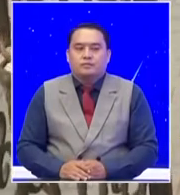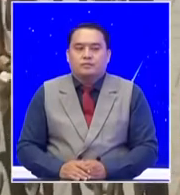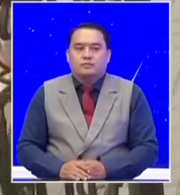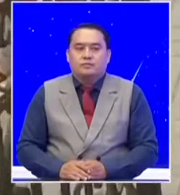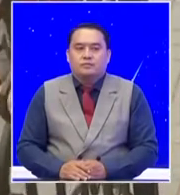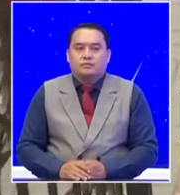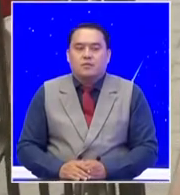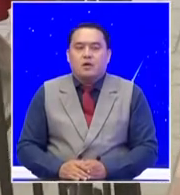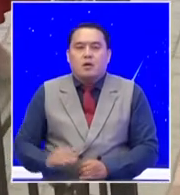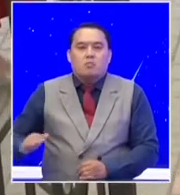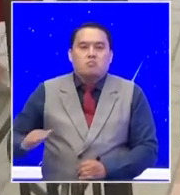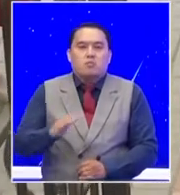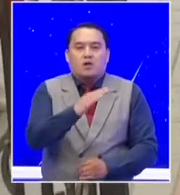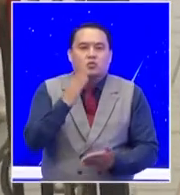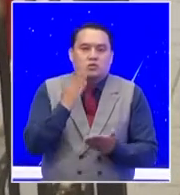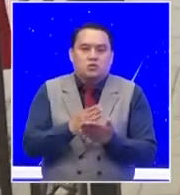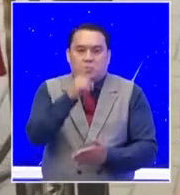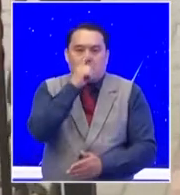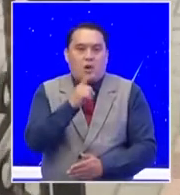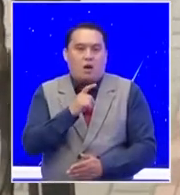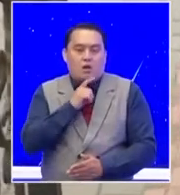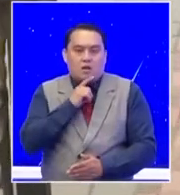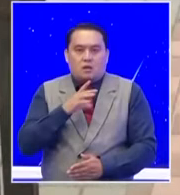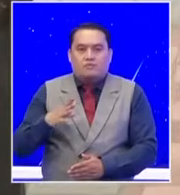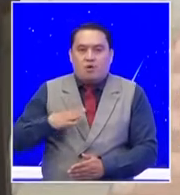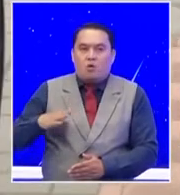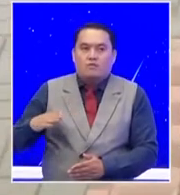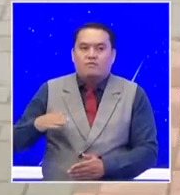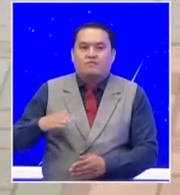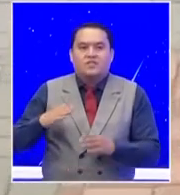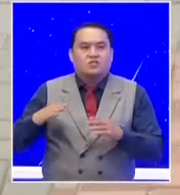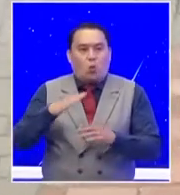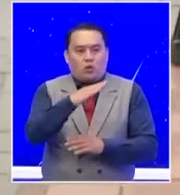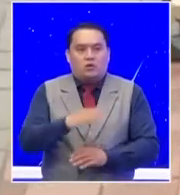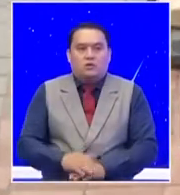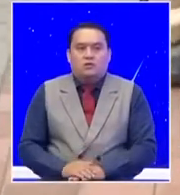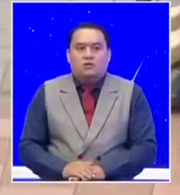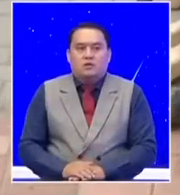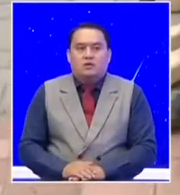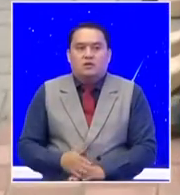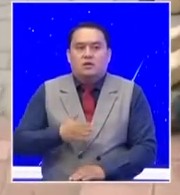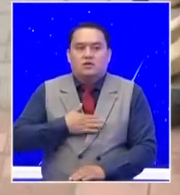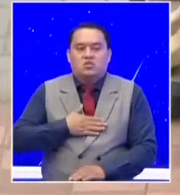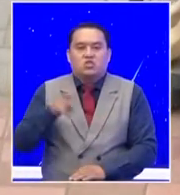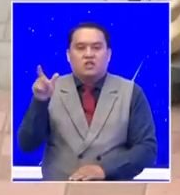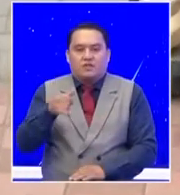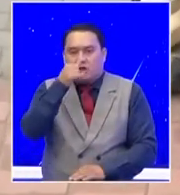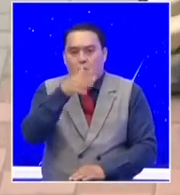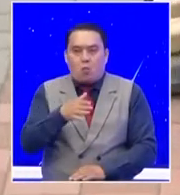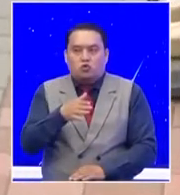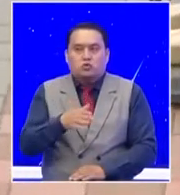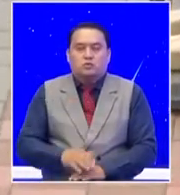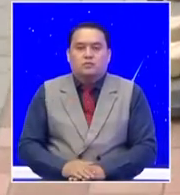Пандус есть, но для кого он установлен, непонятно. Угол наклона слишком высокий. Чисто физически человек не может сюда